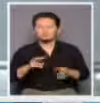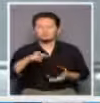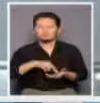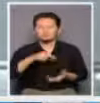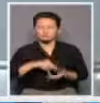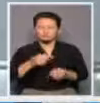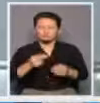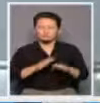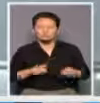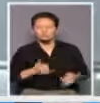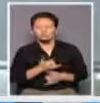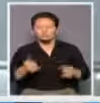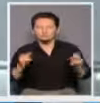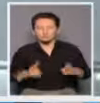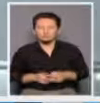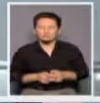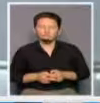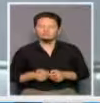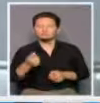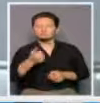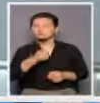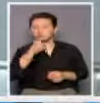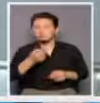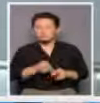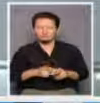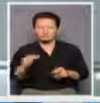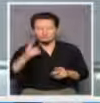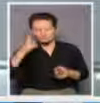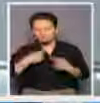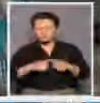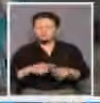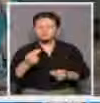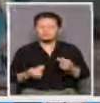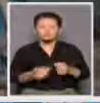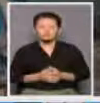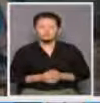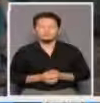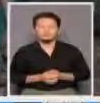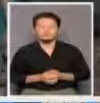для маленьких детей. Для более взрослых это интеллектуальные игры.